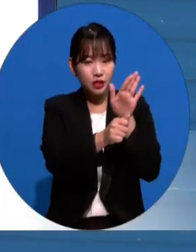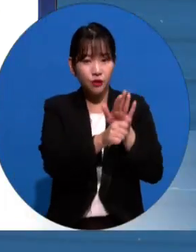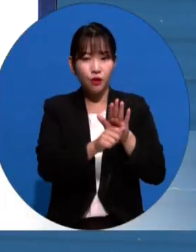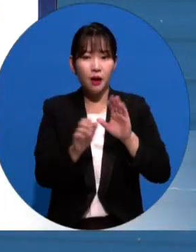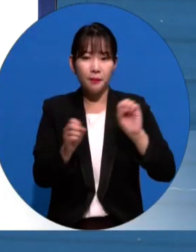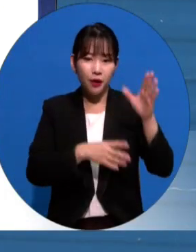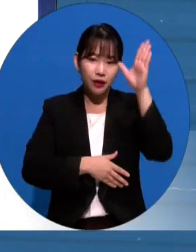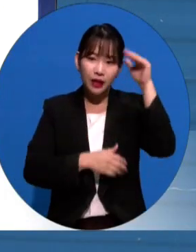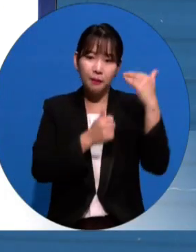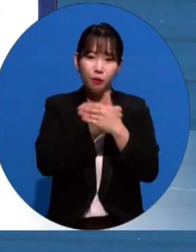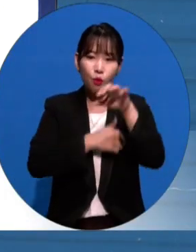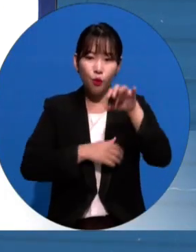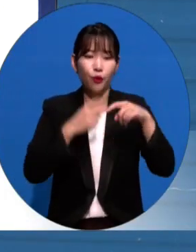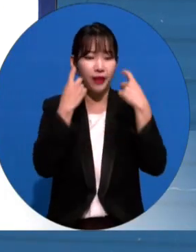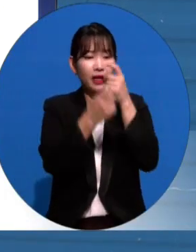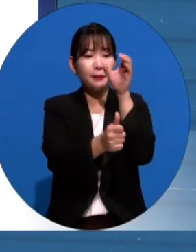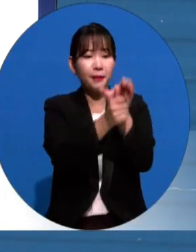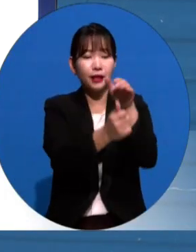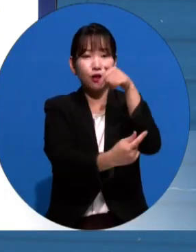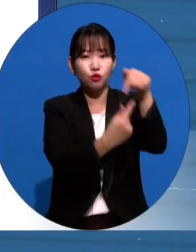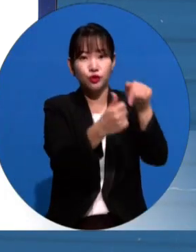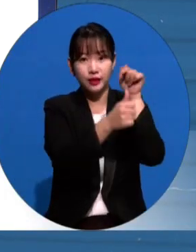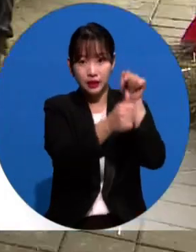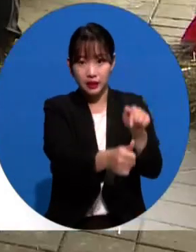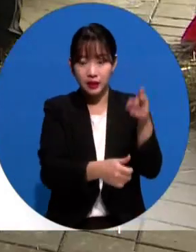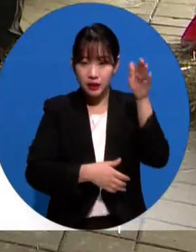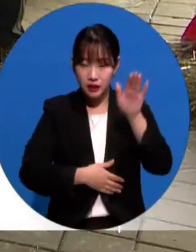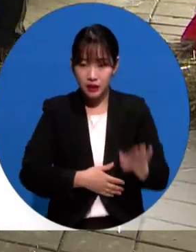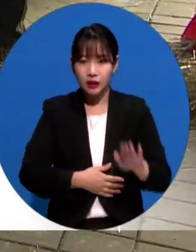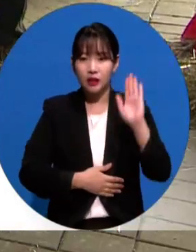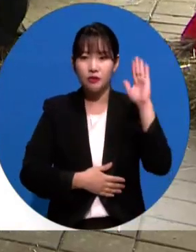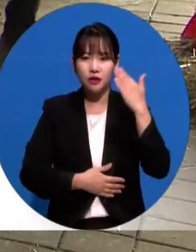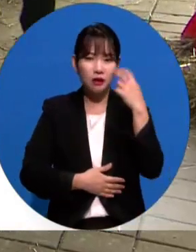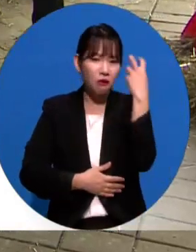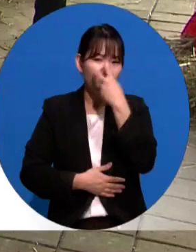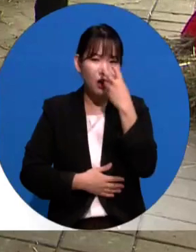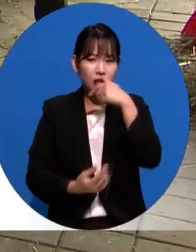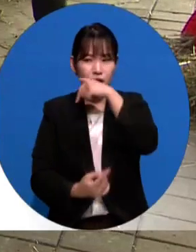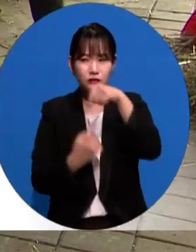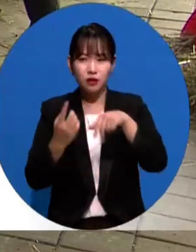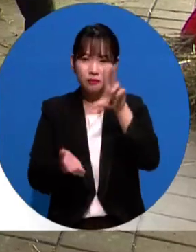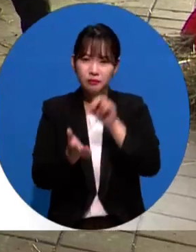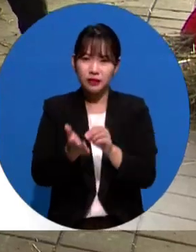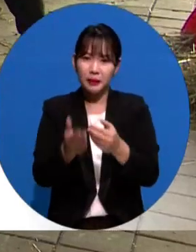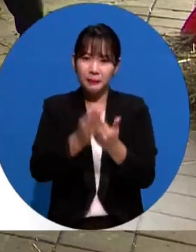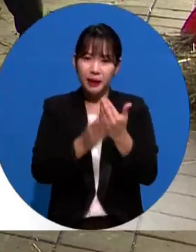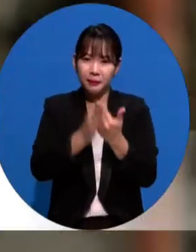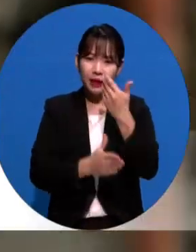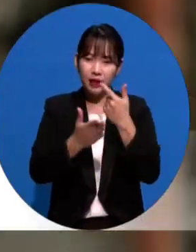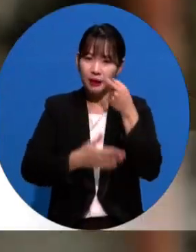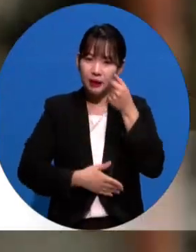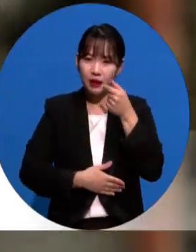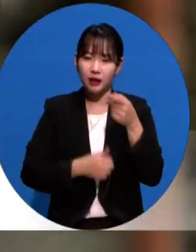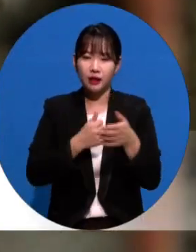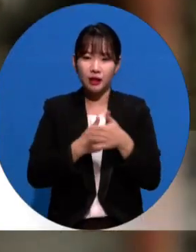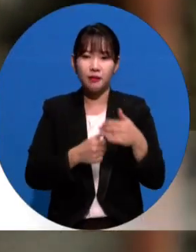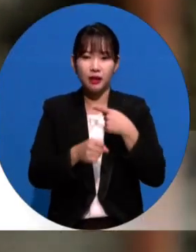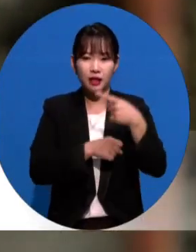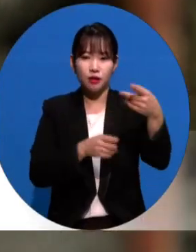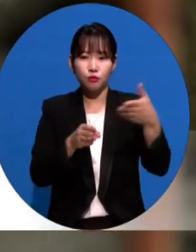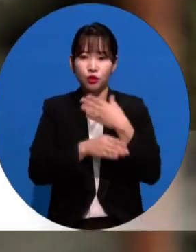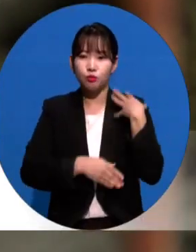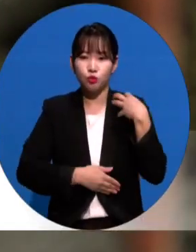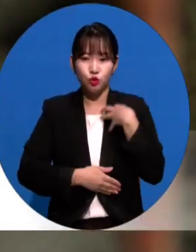유기견 보호소를 개인에게 위탁해 운영하고 있지만 최근 관리 운영 문제점이 드러남에 따라 내년부터는